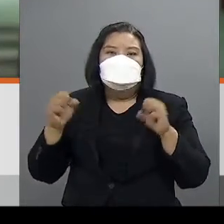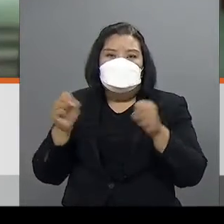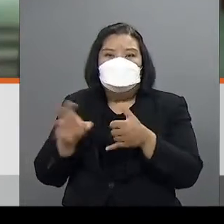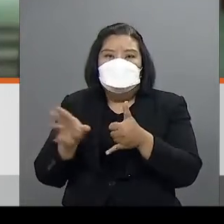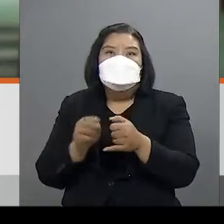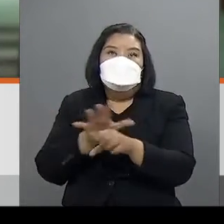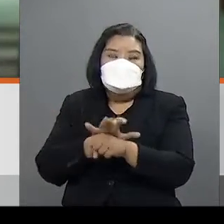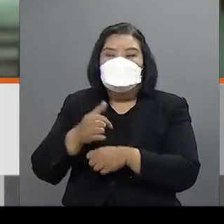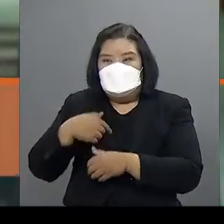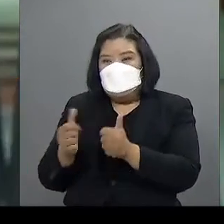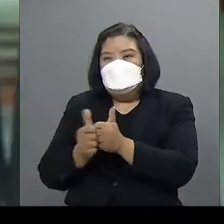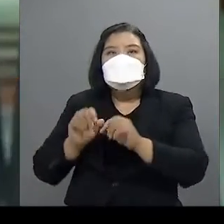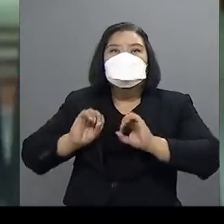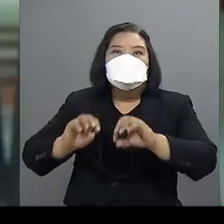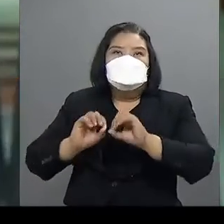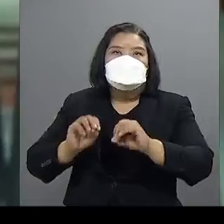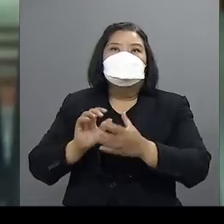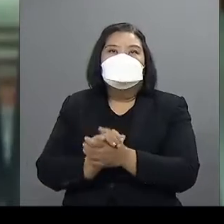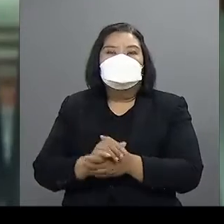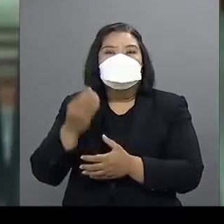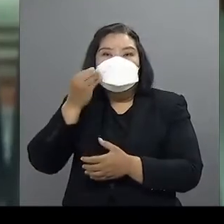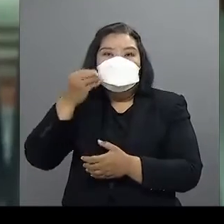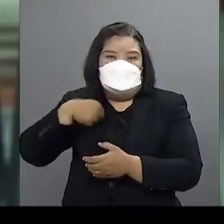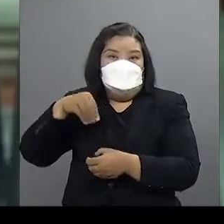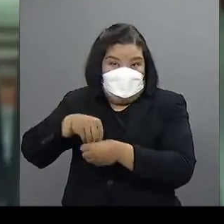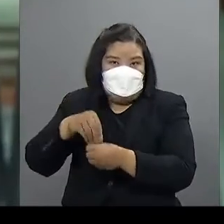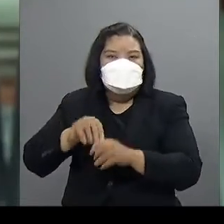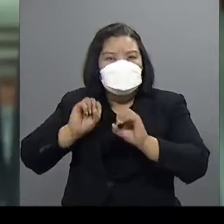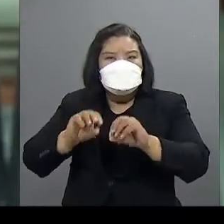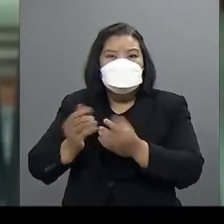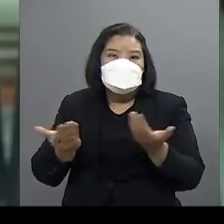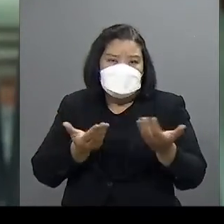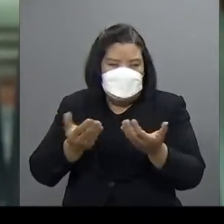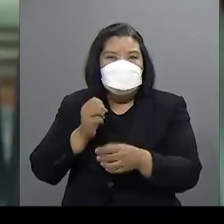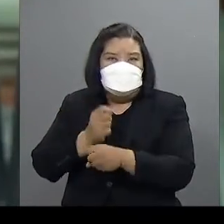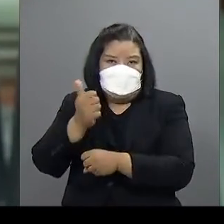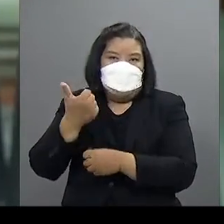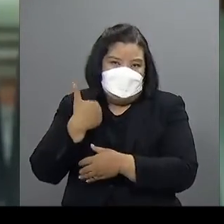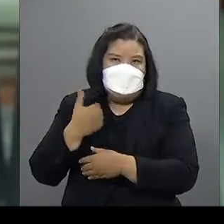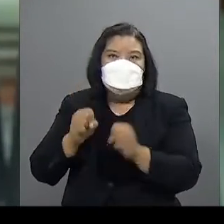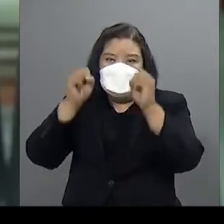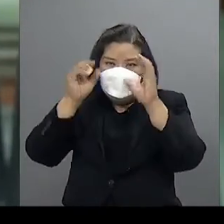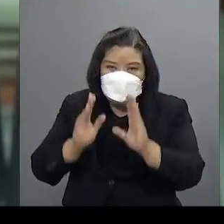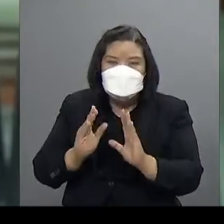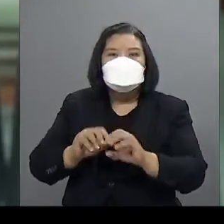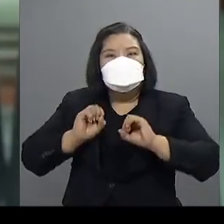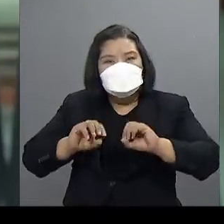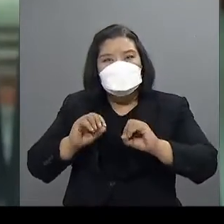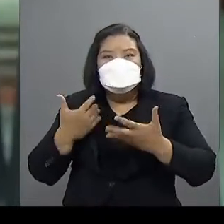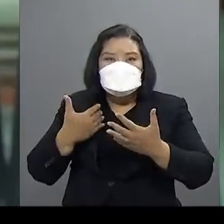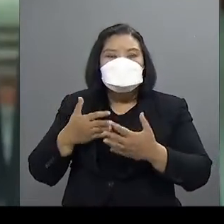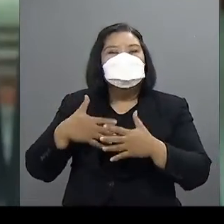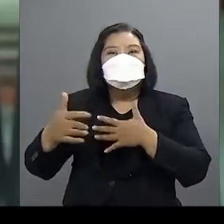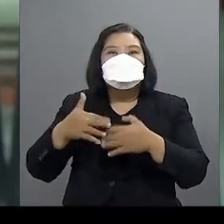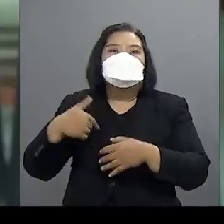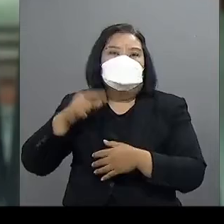ำหรับบ้านเราเองเราอยู่บ้านเรายังได้สอนถึงครูจะเข้าไม่ถึงมากมายอะไรเงี้ยเราก็ยังได้สอนบ้างแต่ถ้าให้ปล่อย